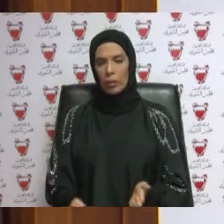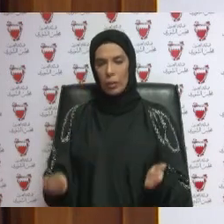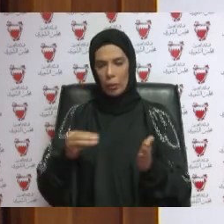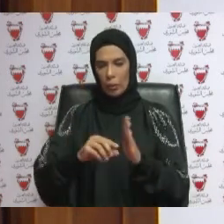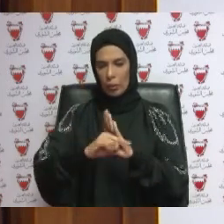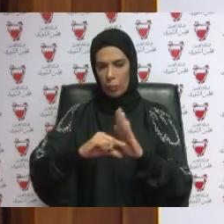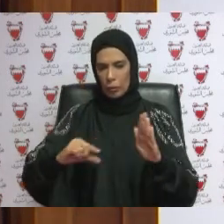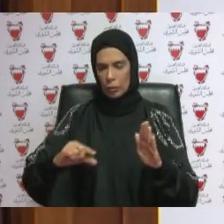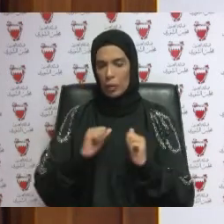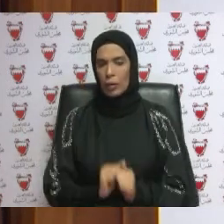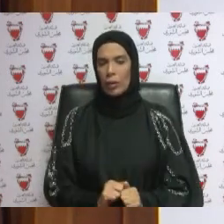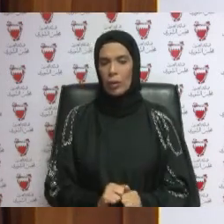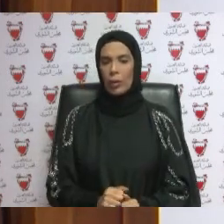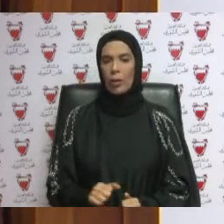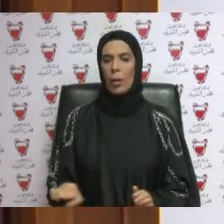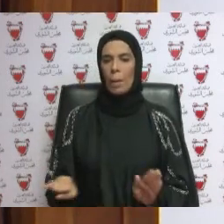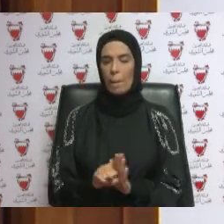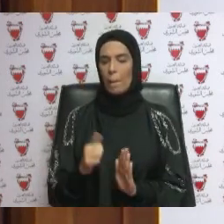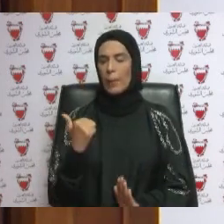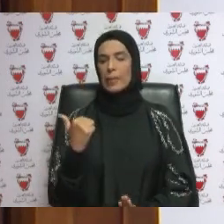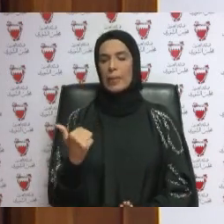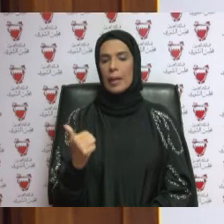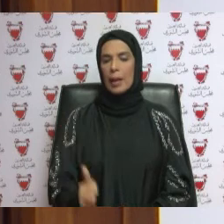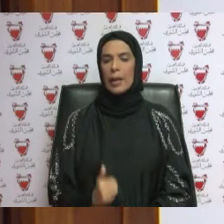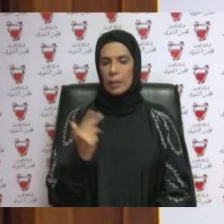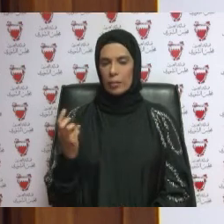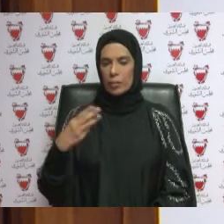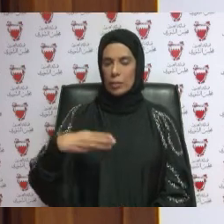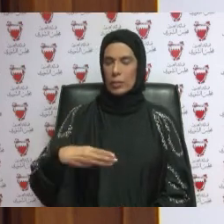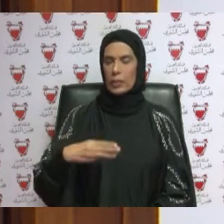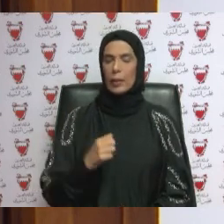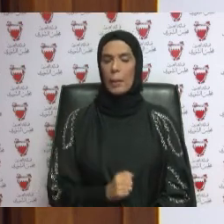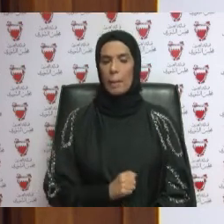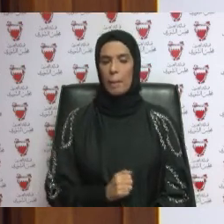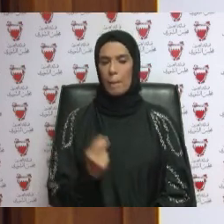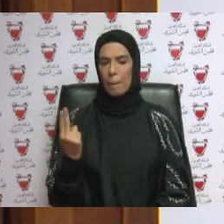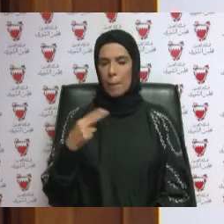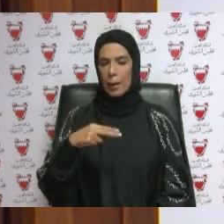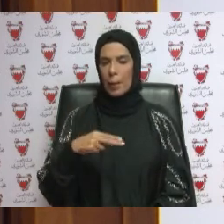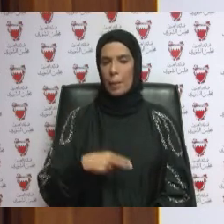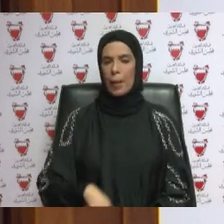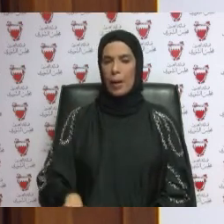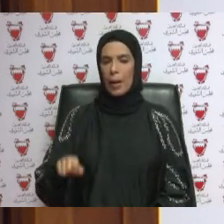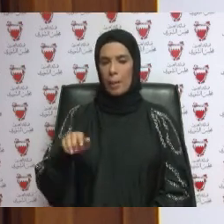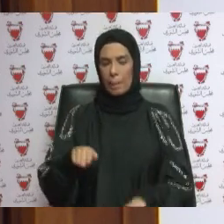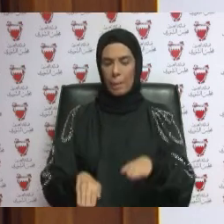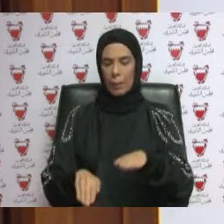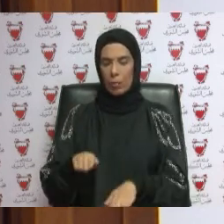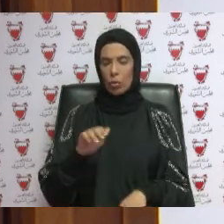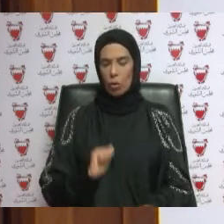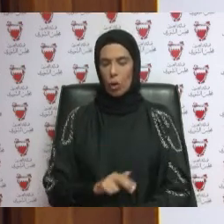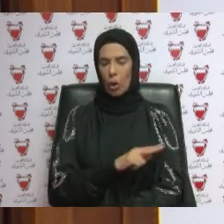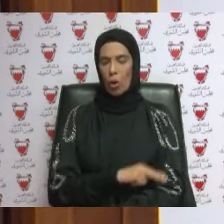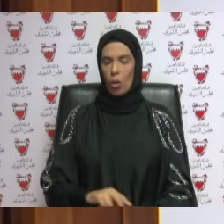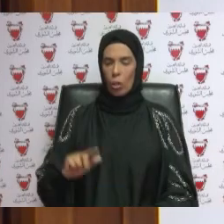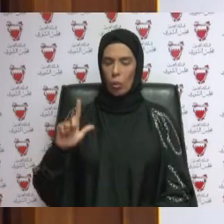جديد زين إلى المادة 6 من المرسوم بقانون رقم 39 لسنة 2002 بشأن الميزانية العامة، والمقدم من سعادة العضو